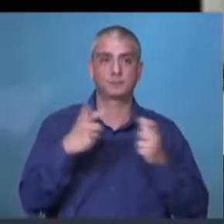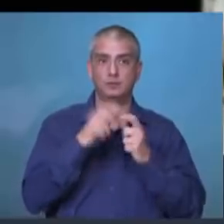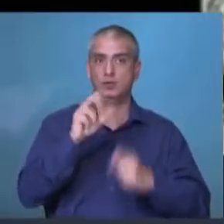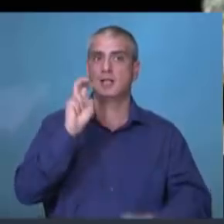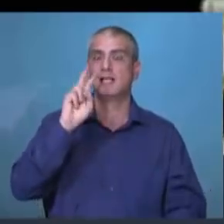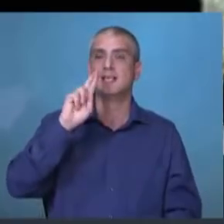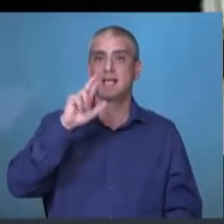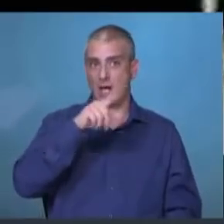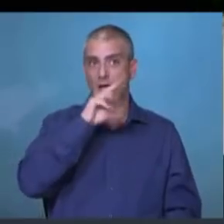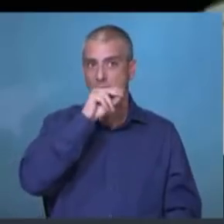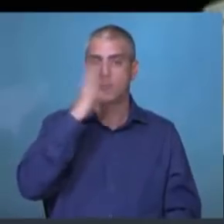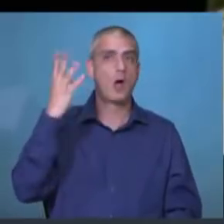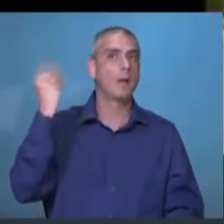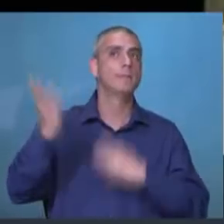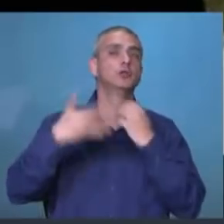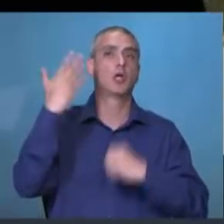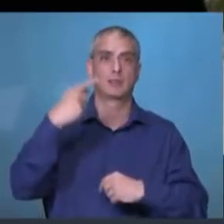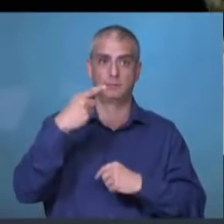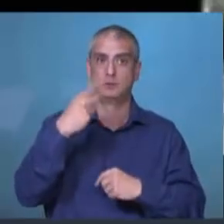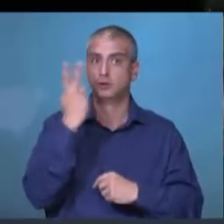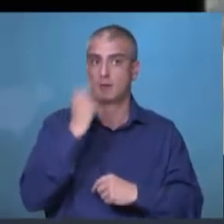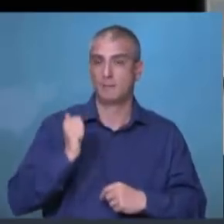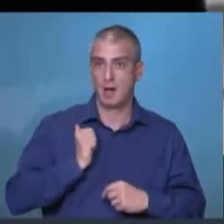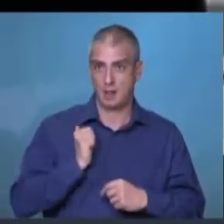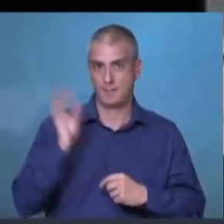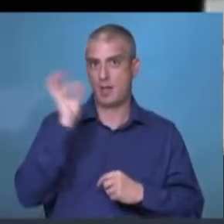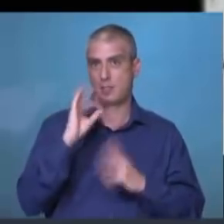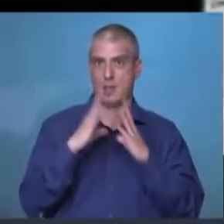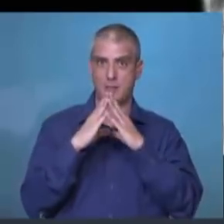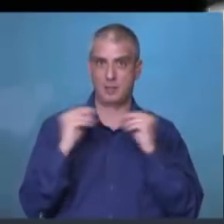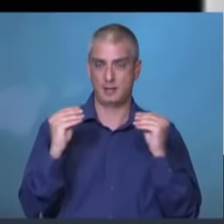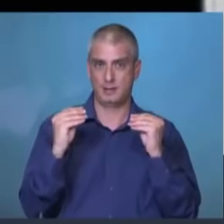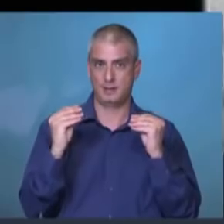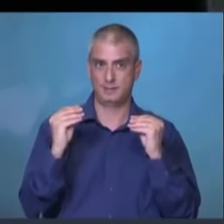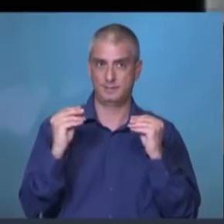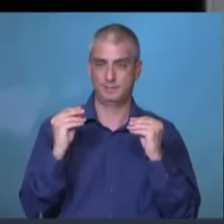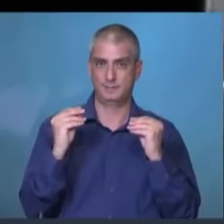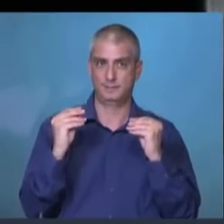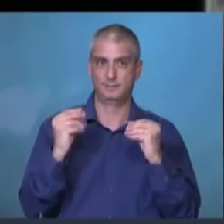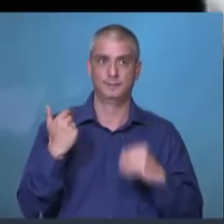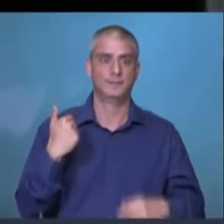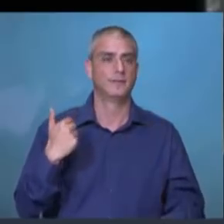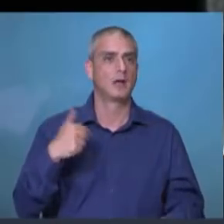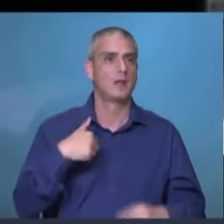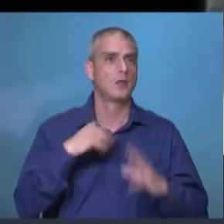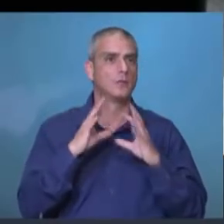זה שידברו עליו שנים ארוכות, ששניים מחייליו עדיין נעדרים. אנחנו